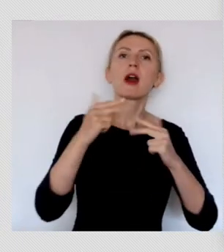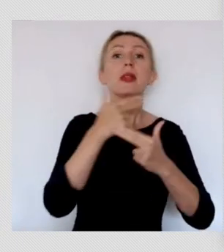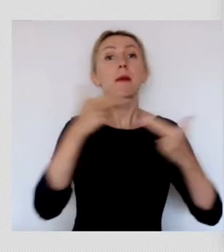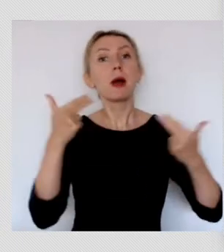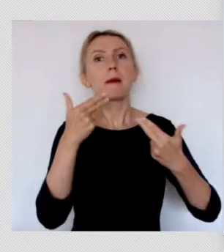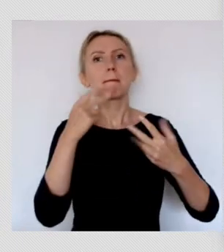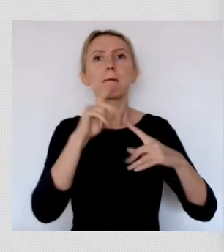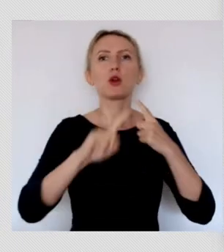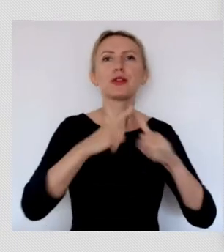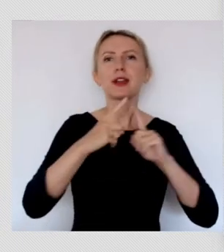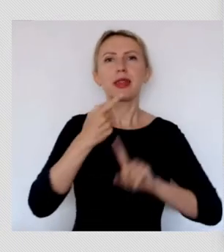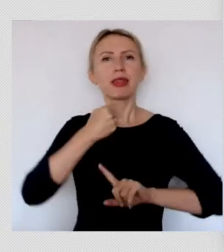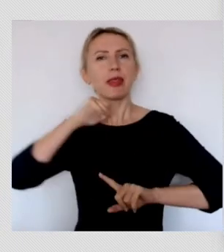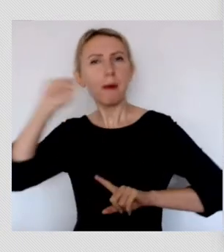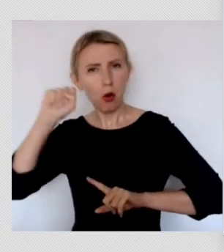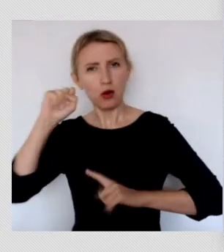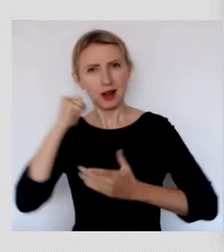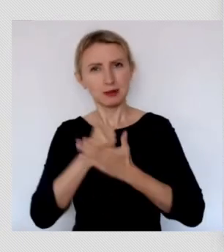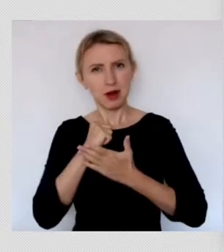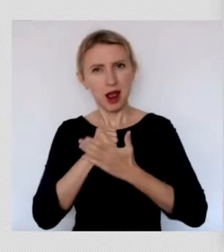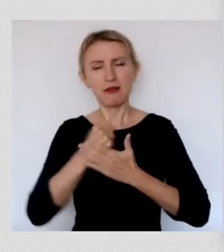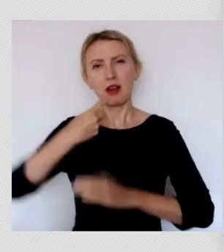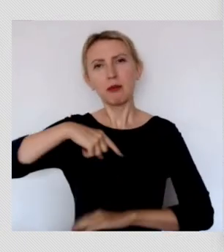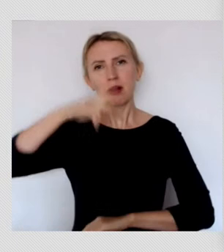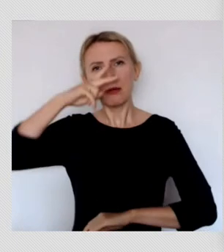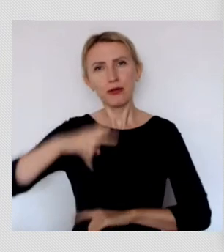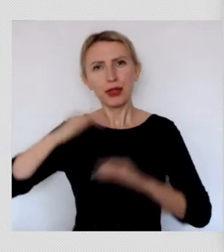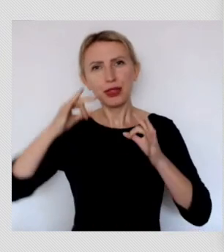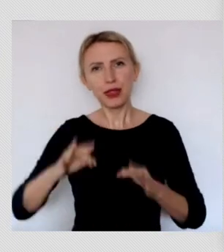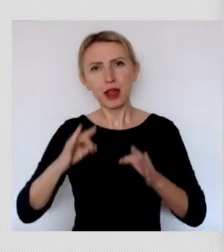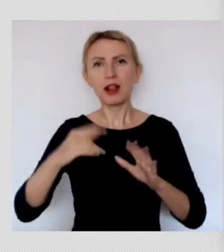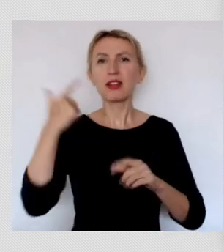widzenia demokratyzacji. To, co obserwujemy od